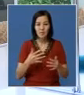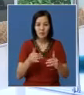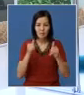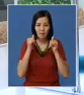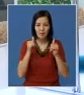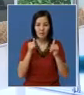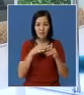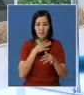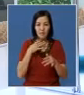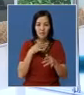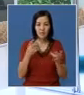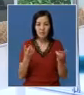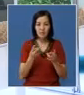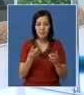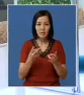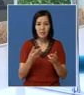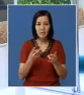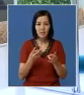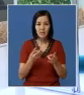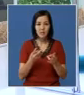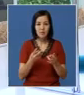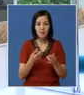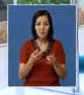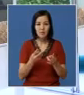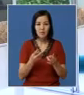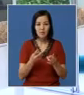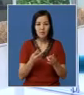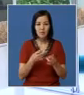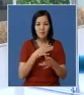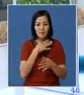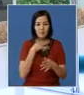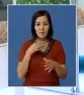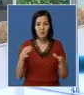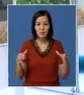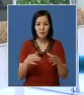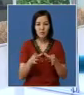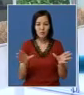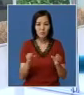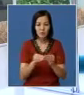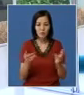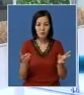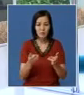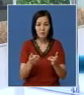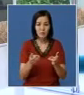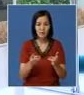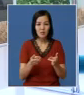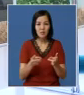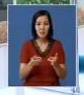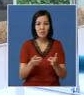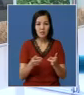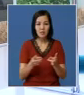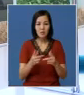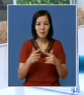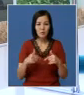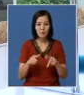керек. Ол үшін енді жақсы осындай бір мясной союз деп жатыр, еттің союзы деп осындай